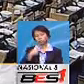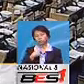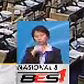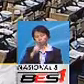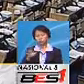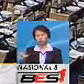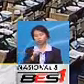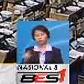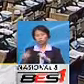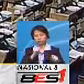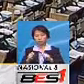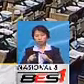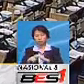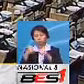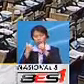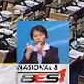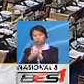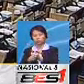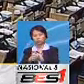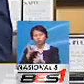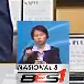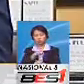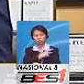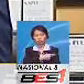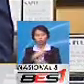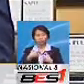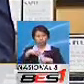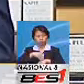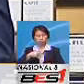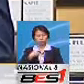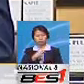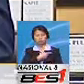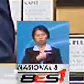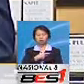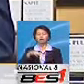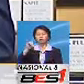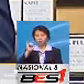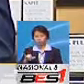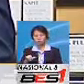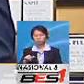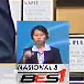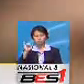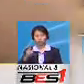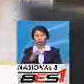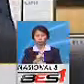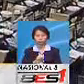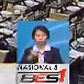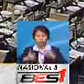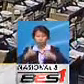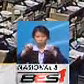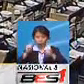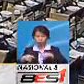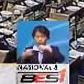mengambil tindakan-tindakan berdasarkan yang kuasa yang ada pada kita memang di segi sama ada sama ada ia boleh